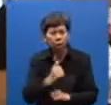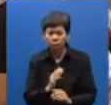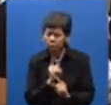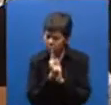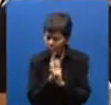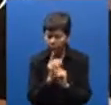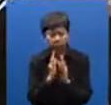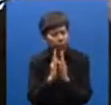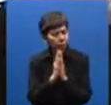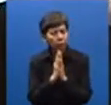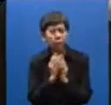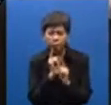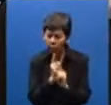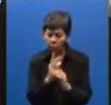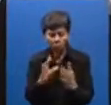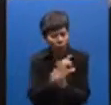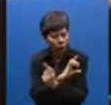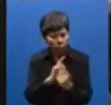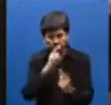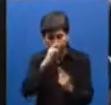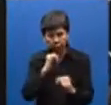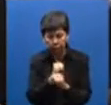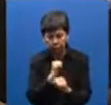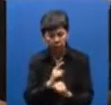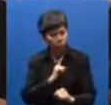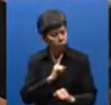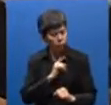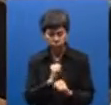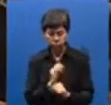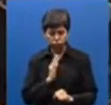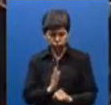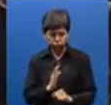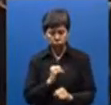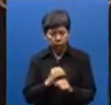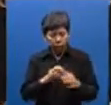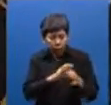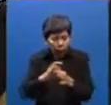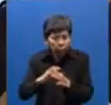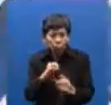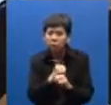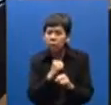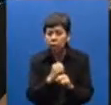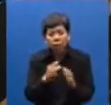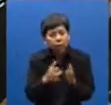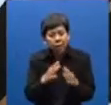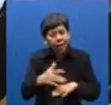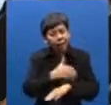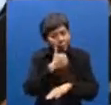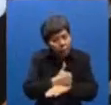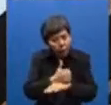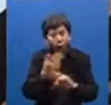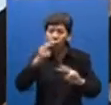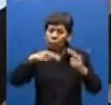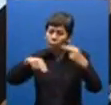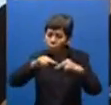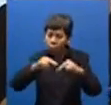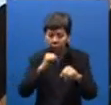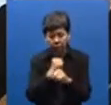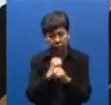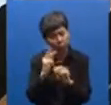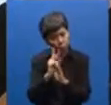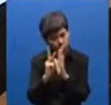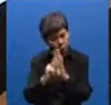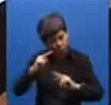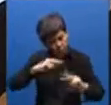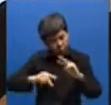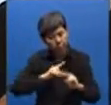หลักธรรมและนิติธรรมในการทำหน้าที่เพราะต้องมีส่วนเกี่ยวขข้องกับการทำงานด้านการเมืองการปกครองรวมทั้งการออกกฎ